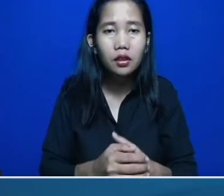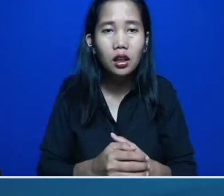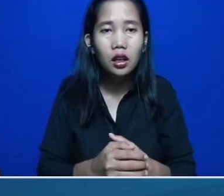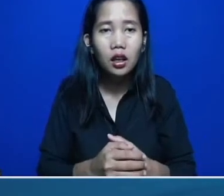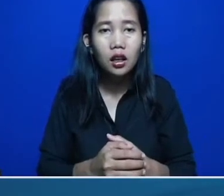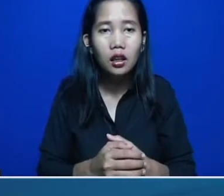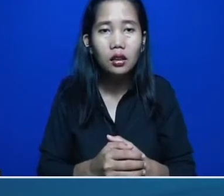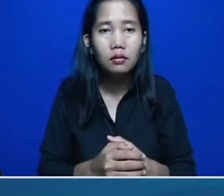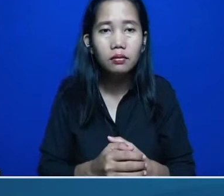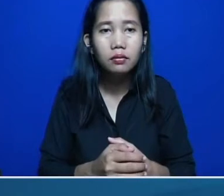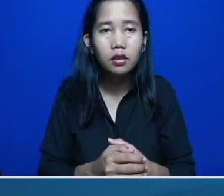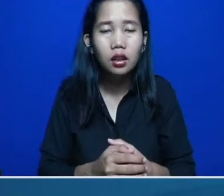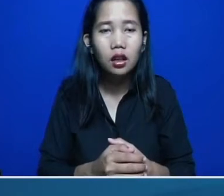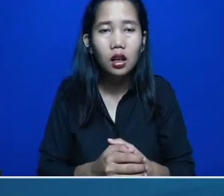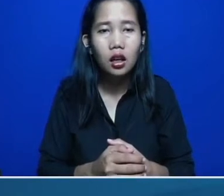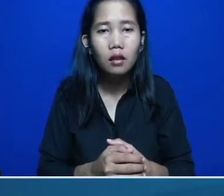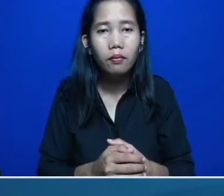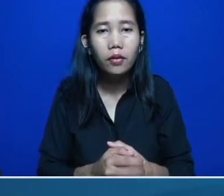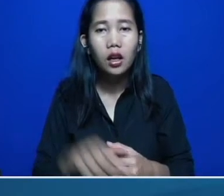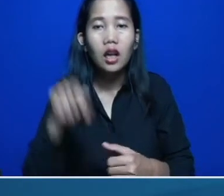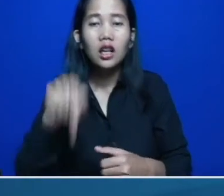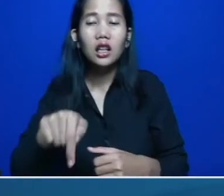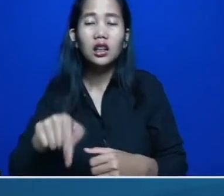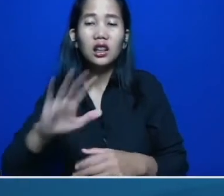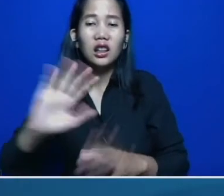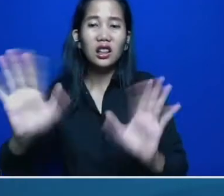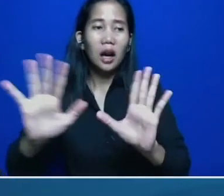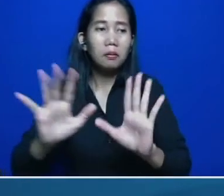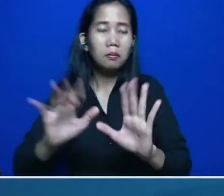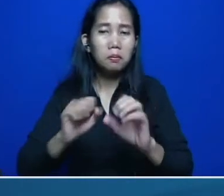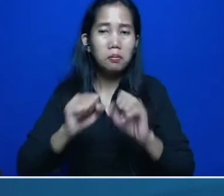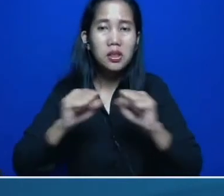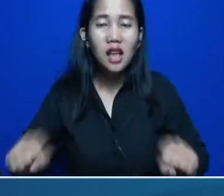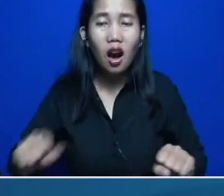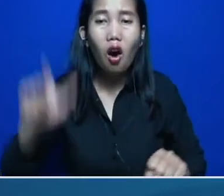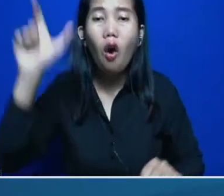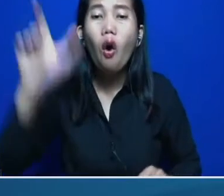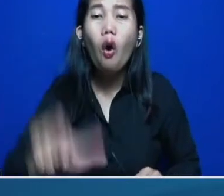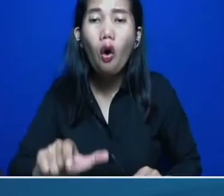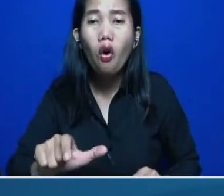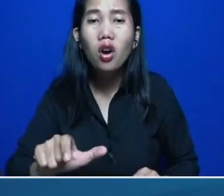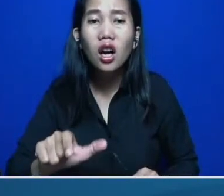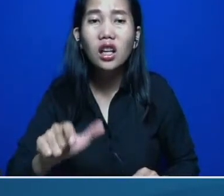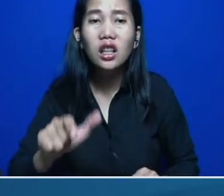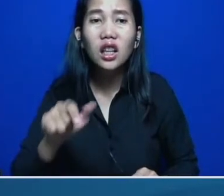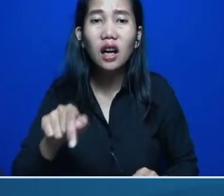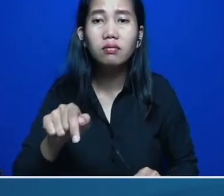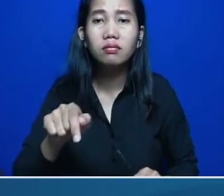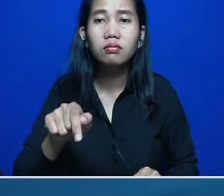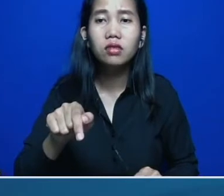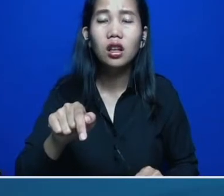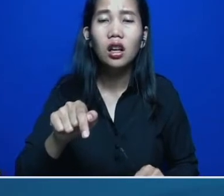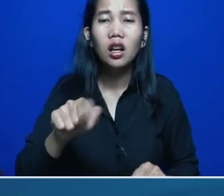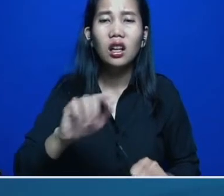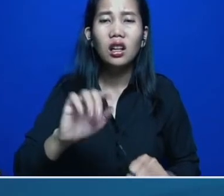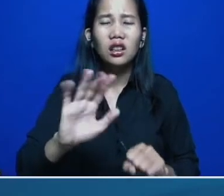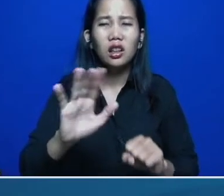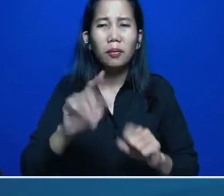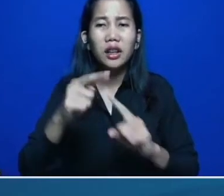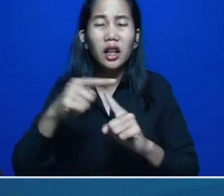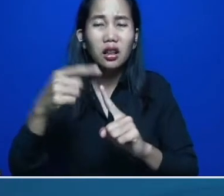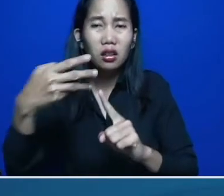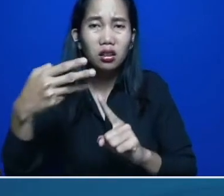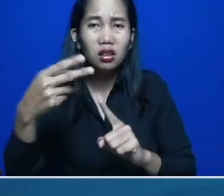yang terhuyung-huyung karenanya Bagaimana mungkin orang yang terhuyung-huyung atau orang yang sedang mabuk